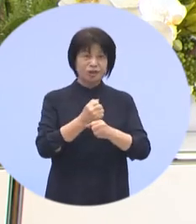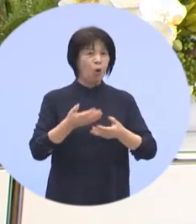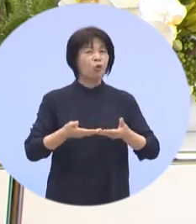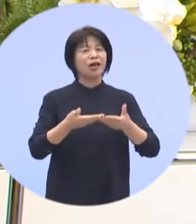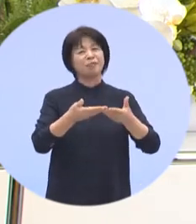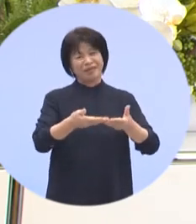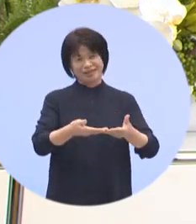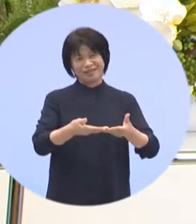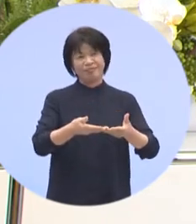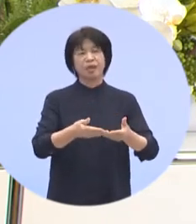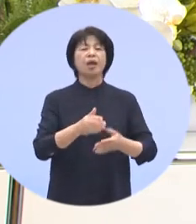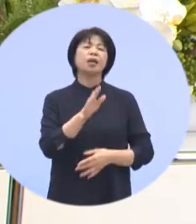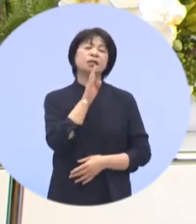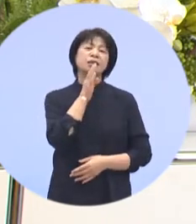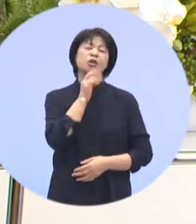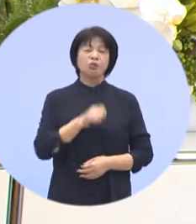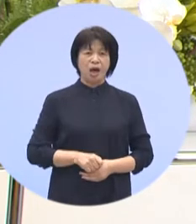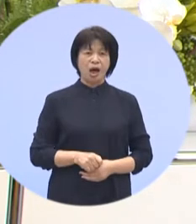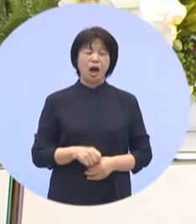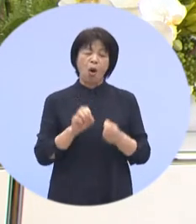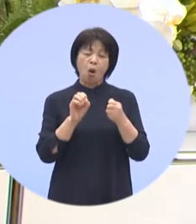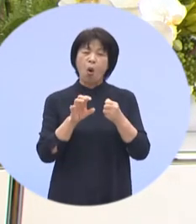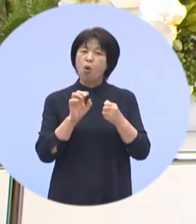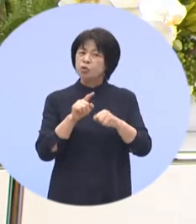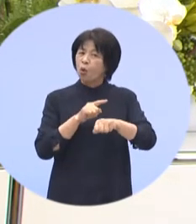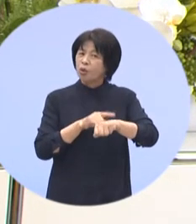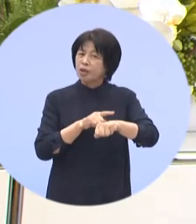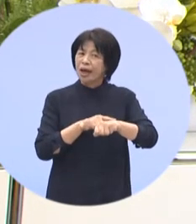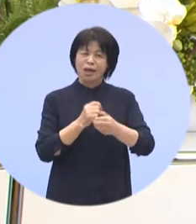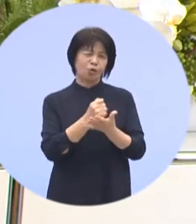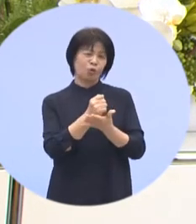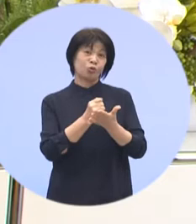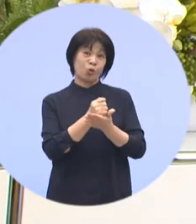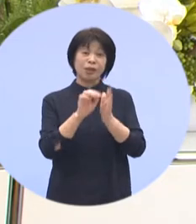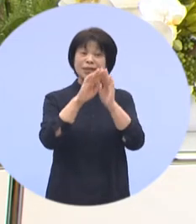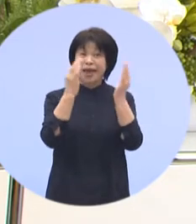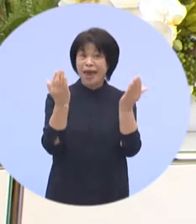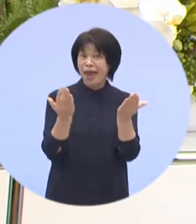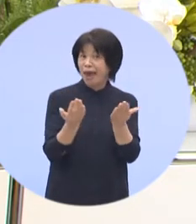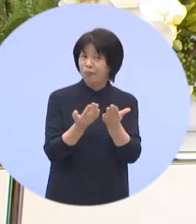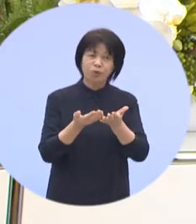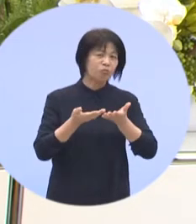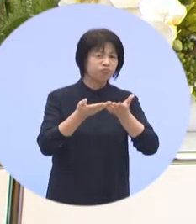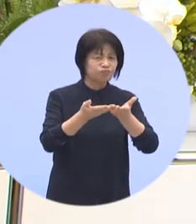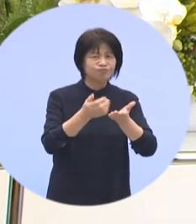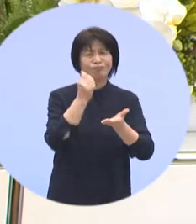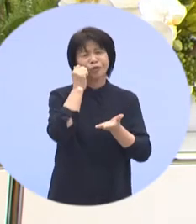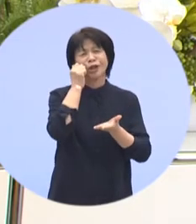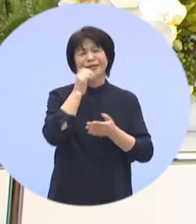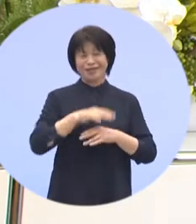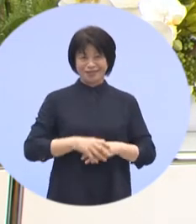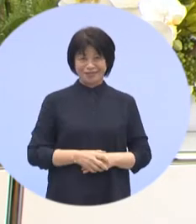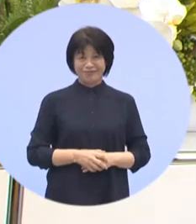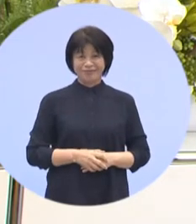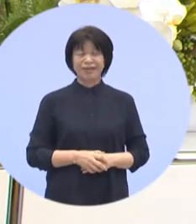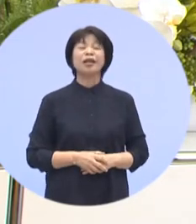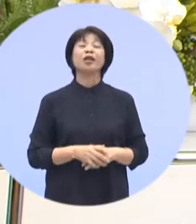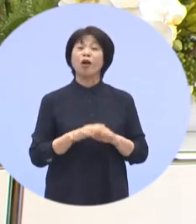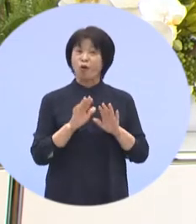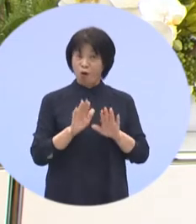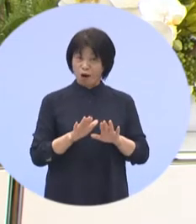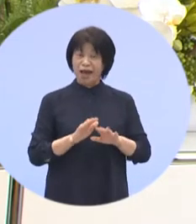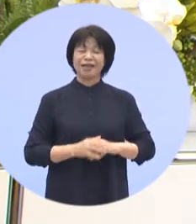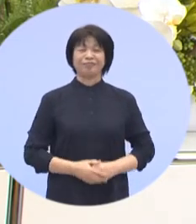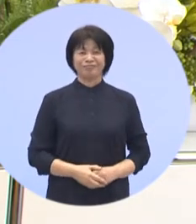が、実は放送時間の都合で全てをお伝えすることができませんでした。そこ